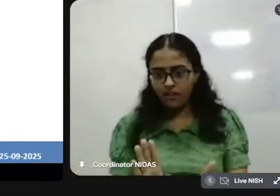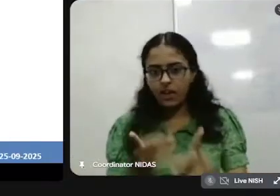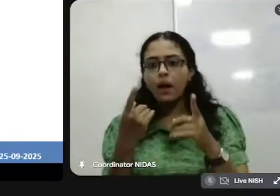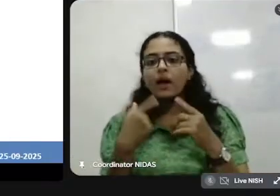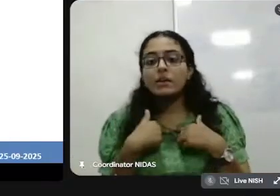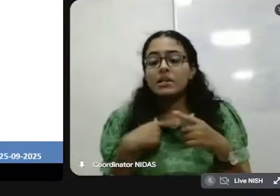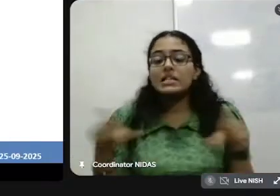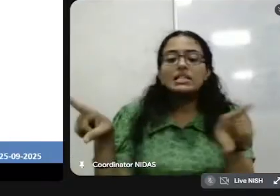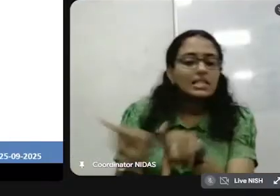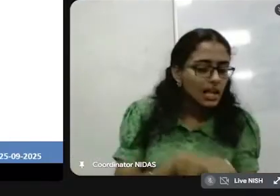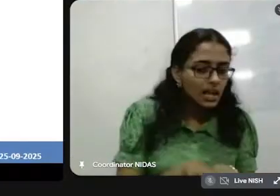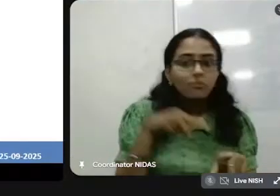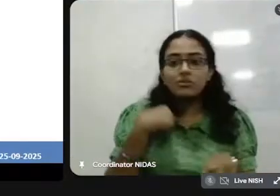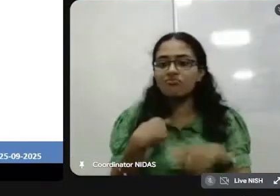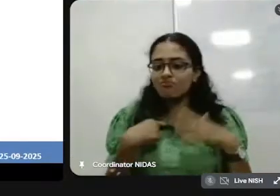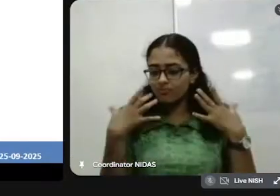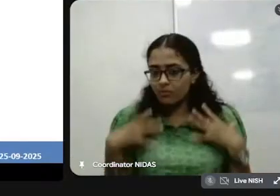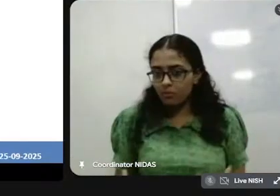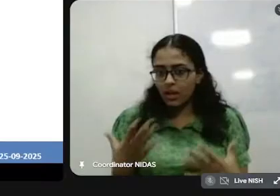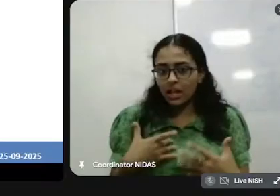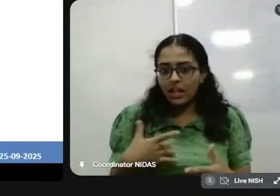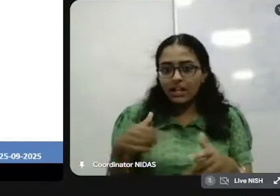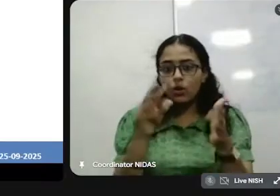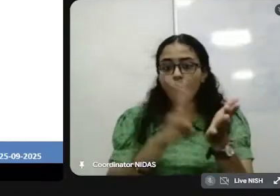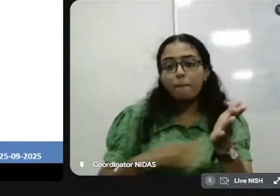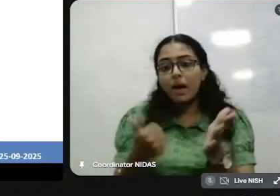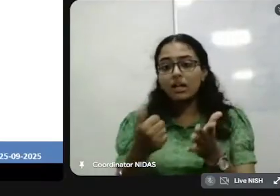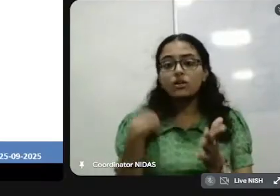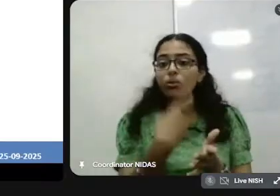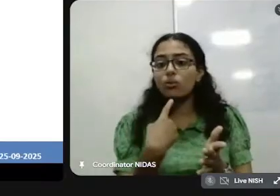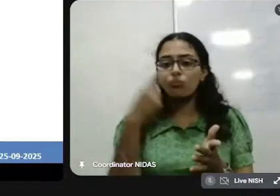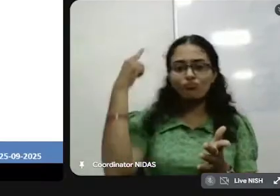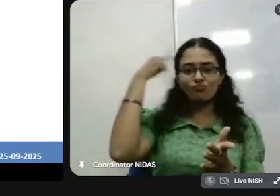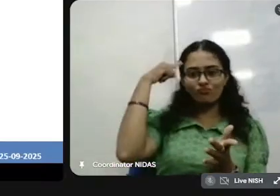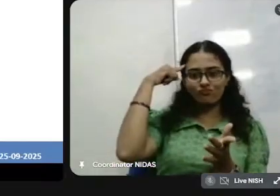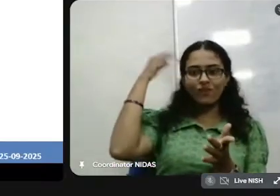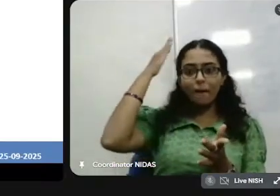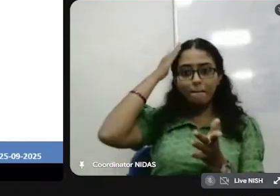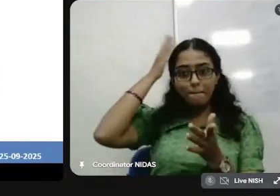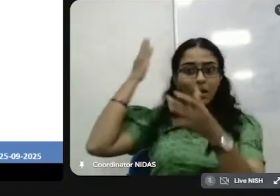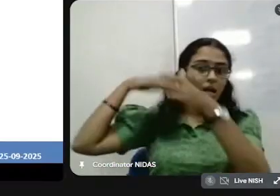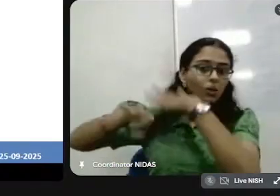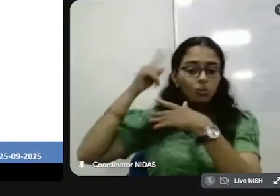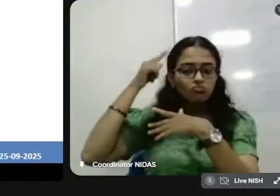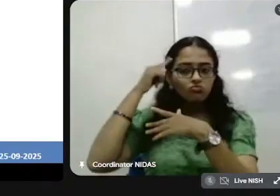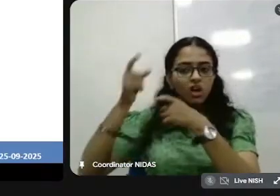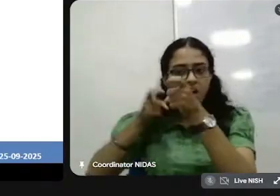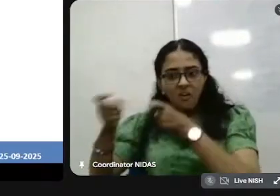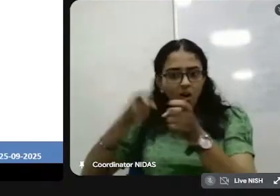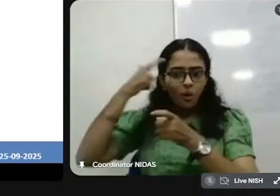നമ്മുടെ ശരീരത്തിന്റെ മാനേജറാണ് ബ്രെയിൻ എന്ന് പറയുന്നത്. അപ്പൊ ആ മാനേജറിനൊരു ബുദ്ധിമുട്ട് വരുമ്പോൾ കാര്യങ്ങൾ ഓർഗനൈസ് ചെയ്യാനും